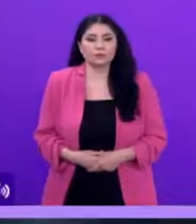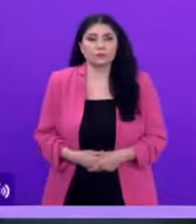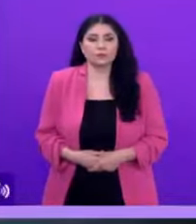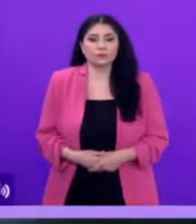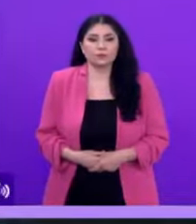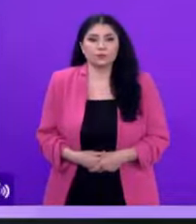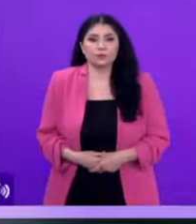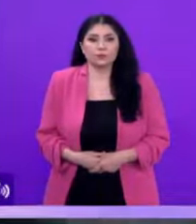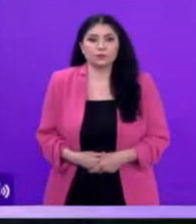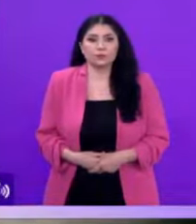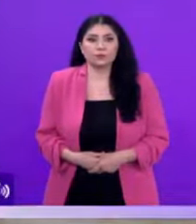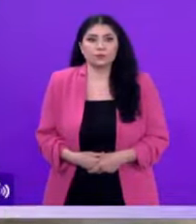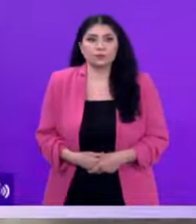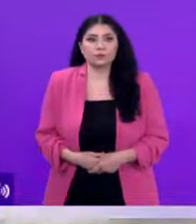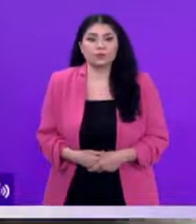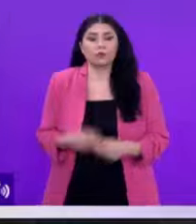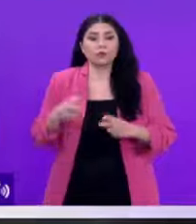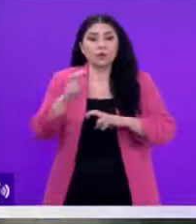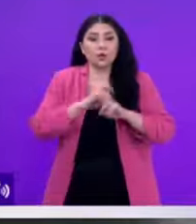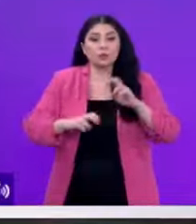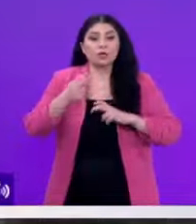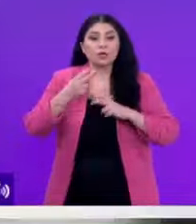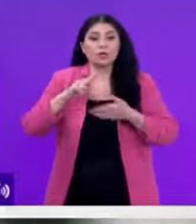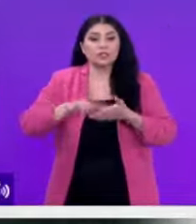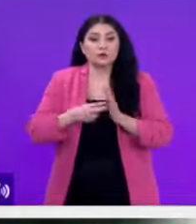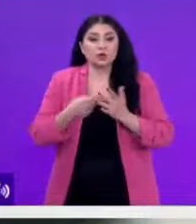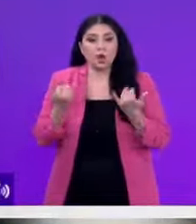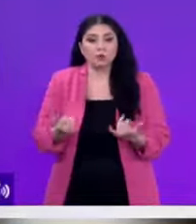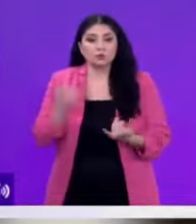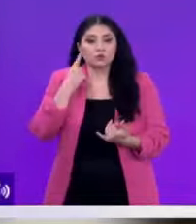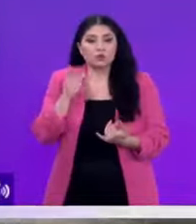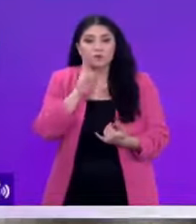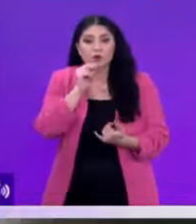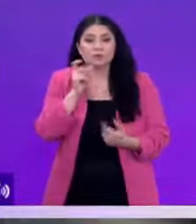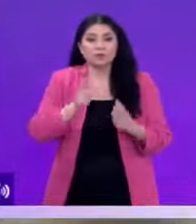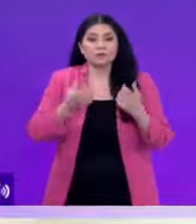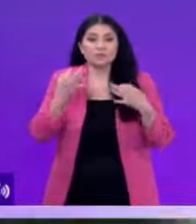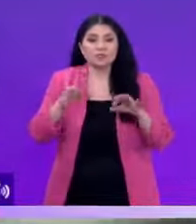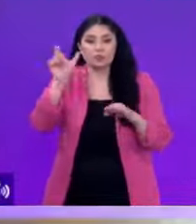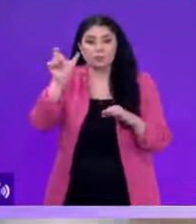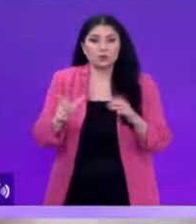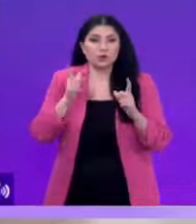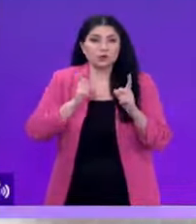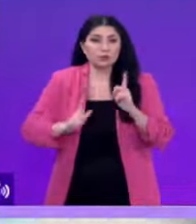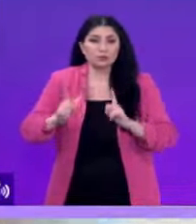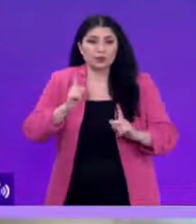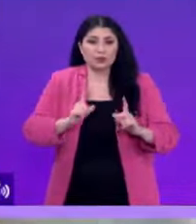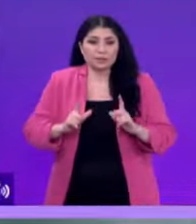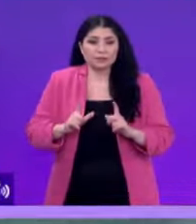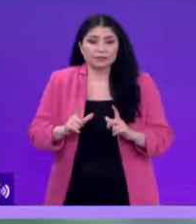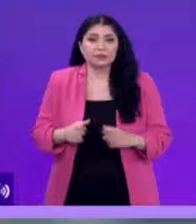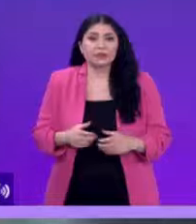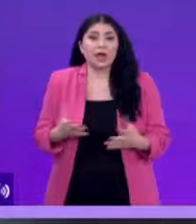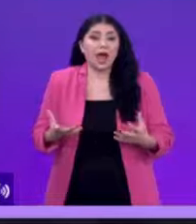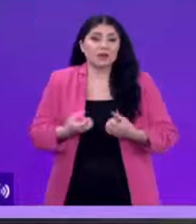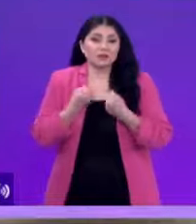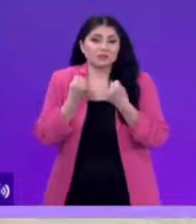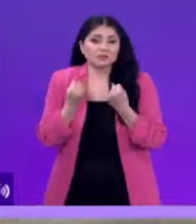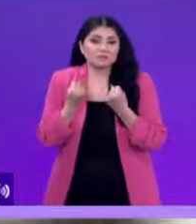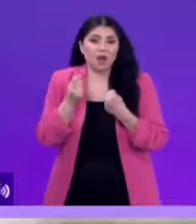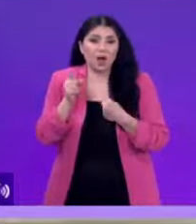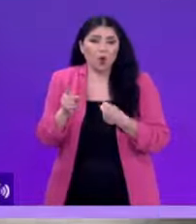Așadar, intervenție în desfășurare în acest moment. Momentan știm că este vorba despre 10 victime. Valentin, știi, spuneai și tu, se intervine